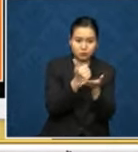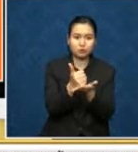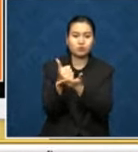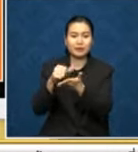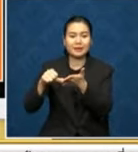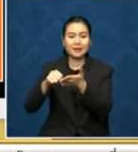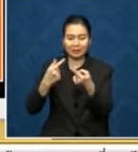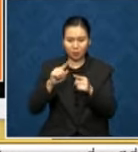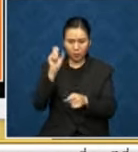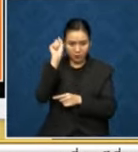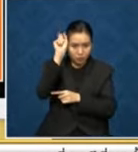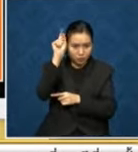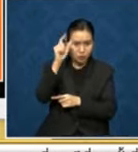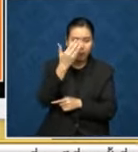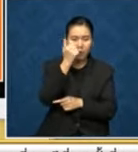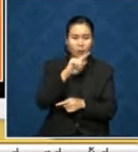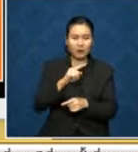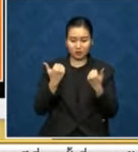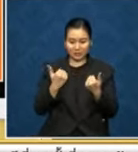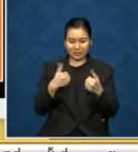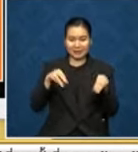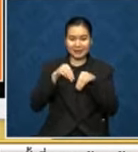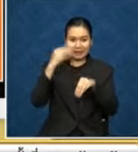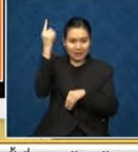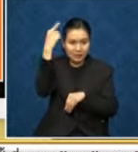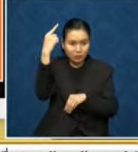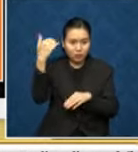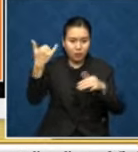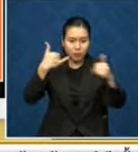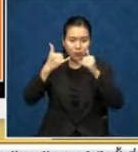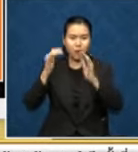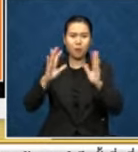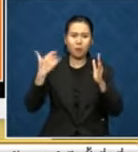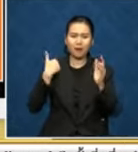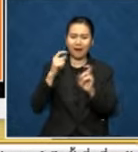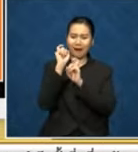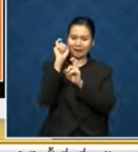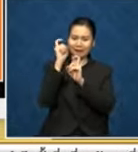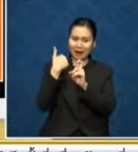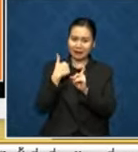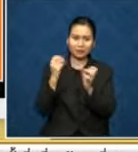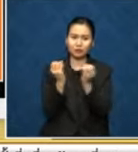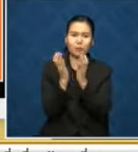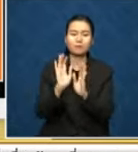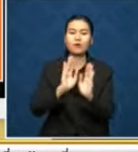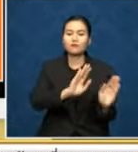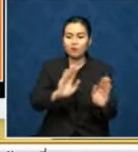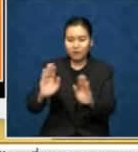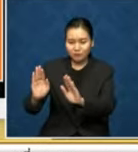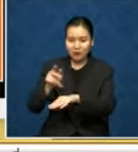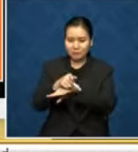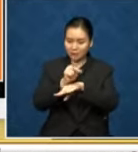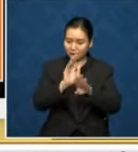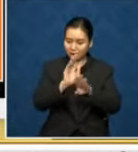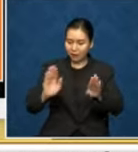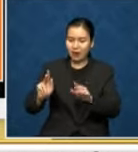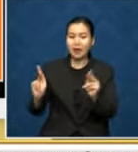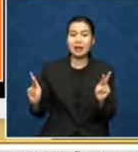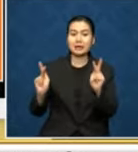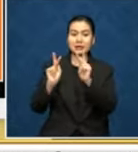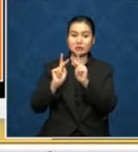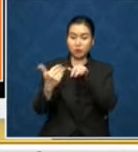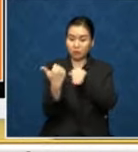ให้รีบเร่งอย่างเร็วที่สุดเพราะหน้าไฮซีซั่นกำลังจะมาถึงไม่อยากให้เกิดอันตรายต่อประชาชนและนักท่องเที่ยวครับฝากท่านประธานหารือไปยังกระทรวงคมน